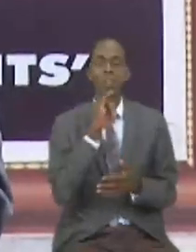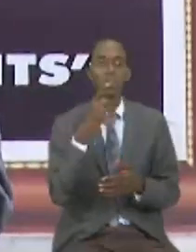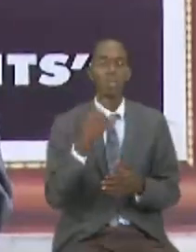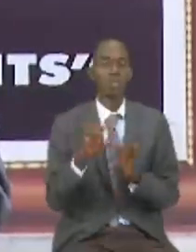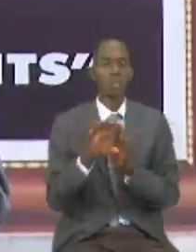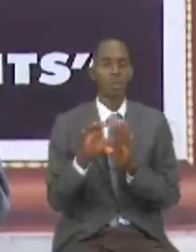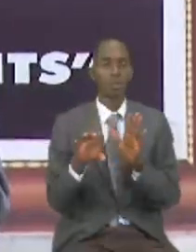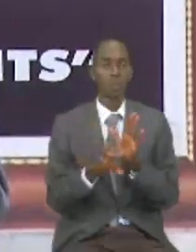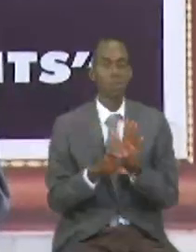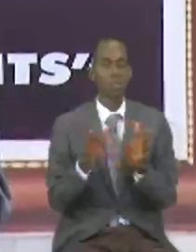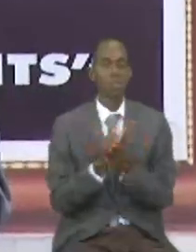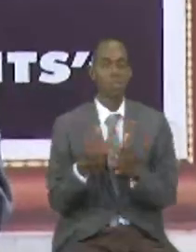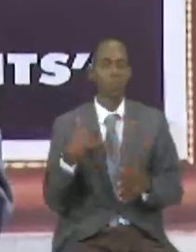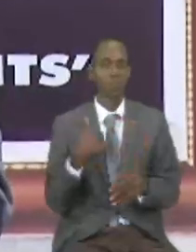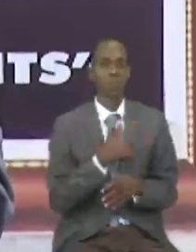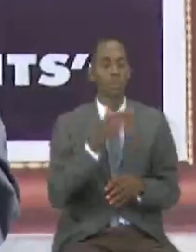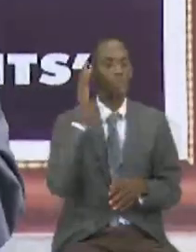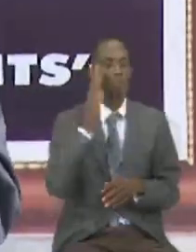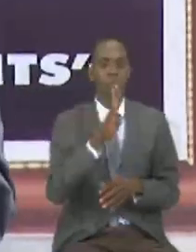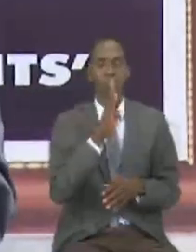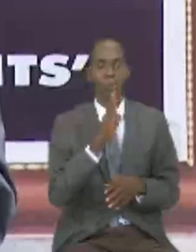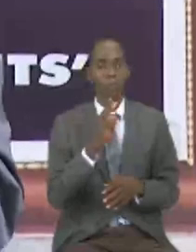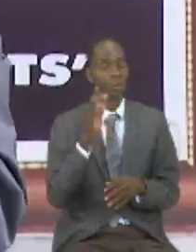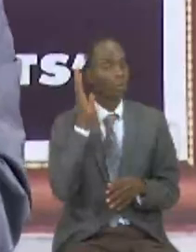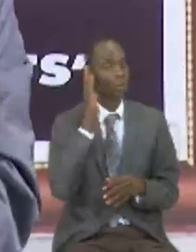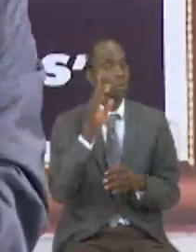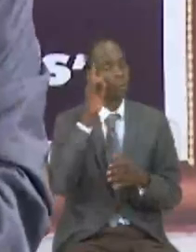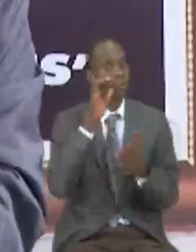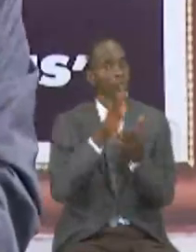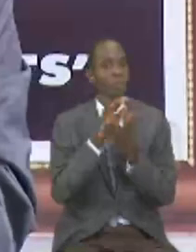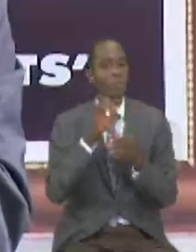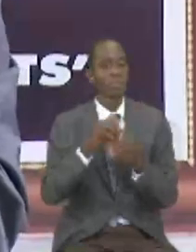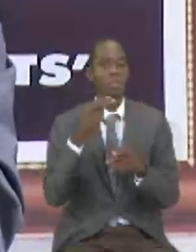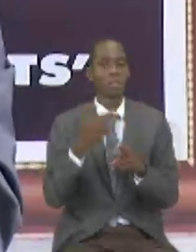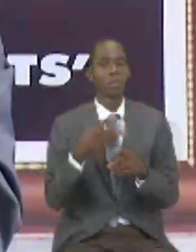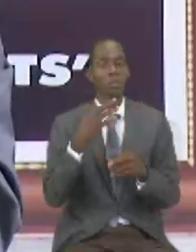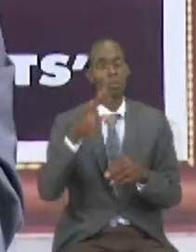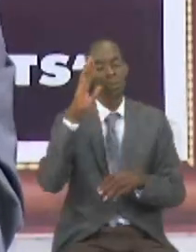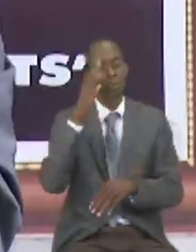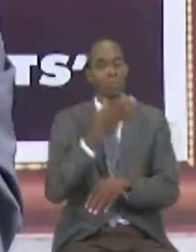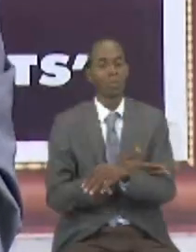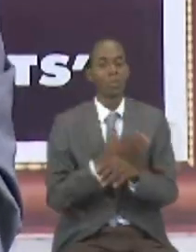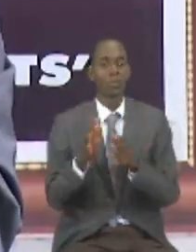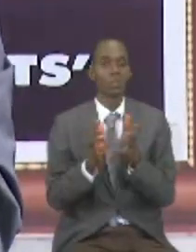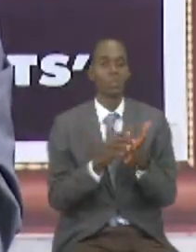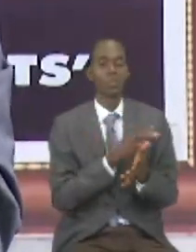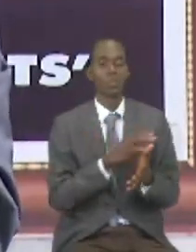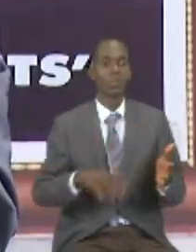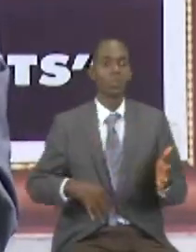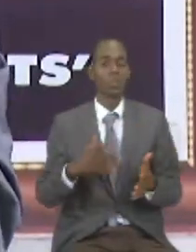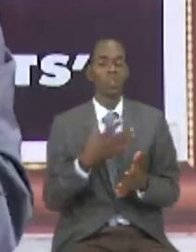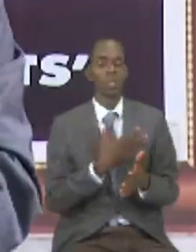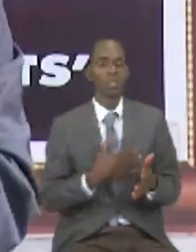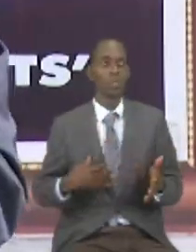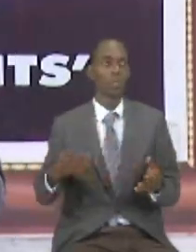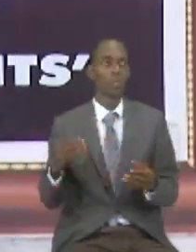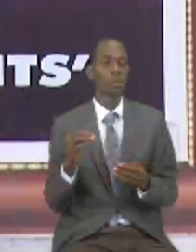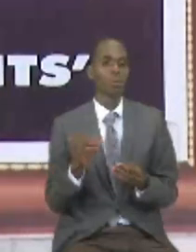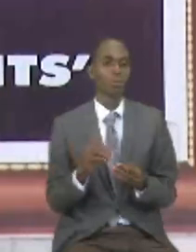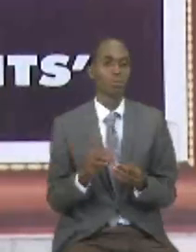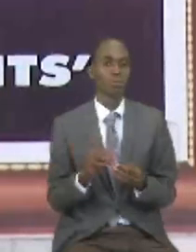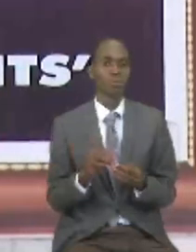commandement que nous croyons au nom de son Fils Jésus-Christ. Et que nous nous aimions les uns les autres